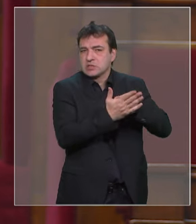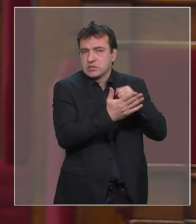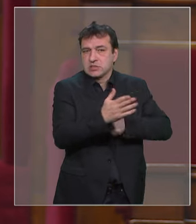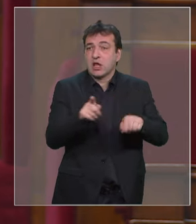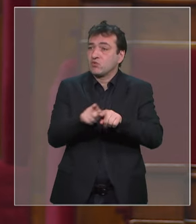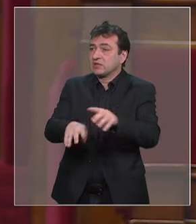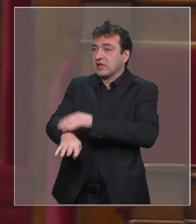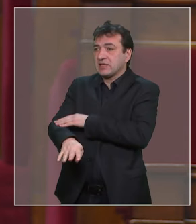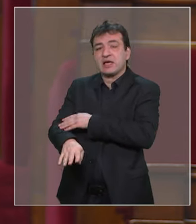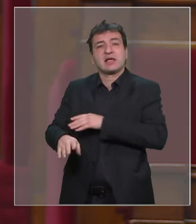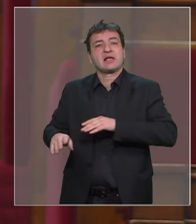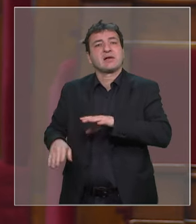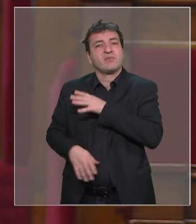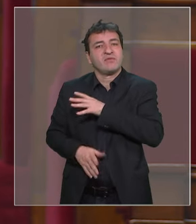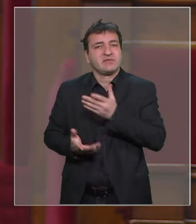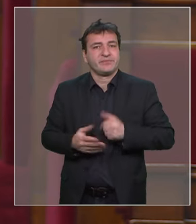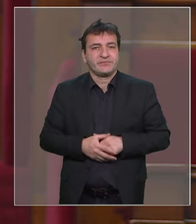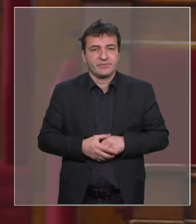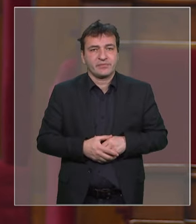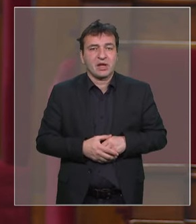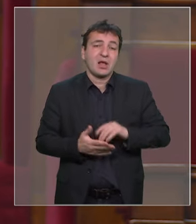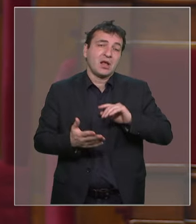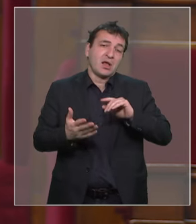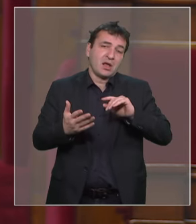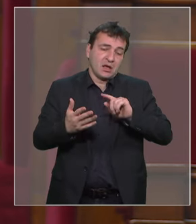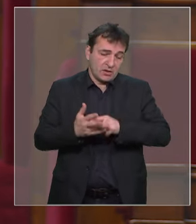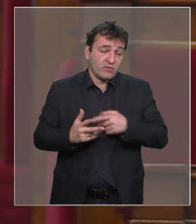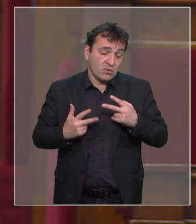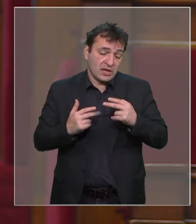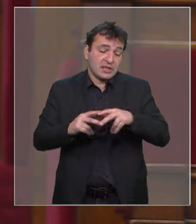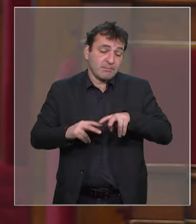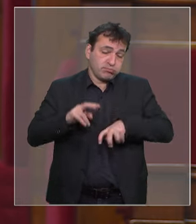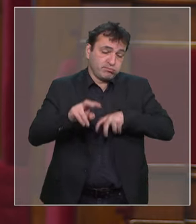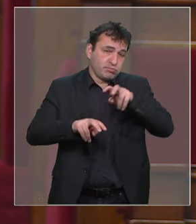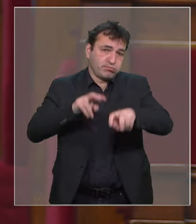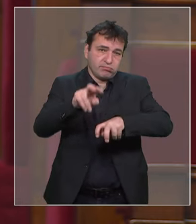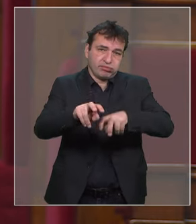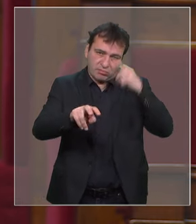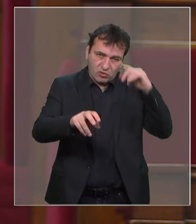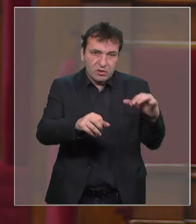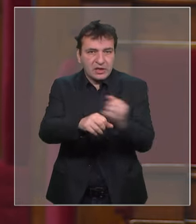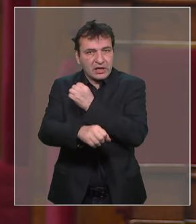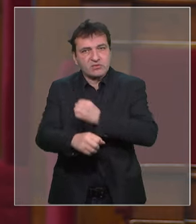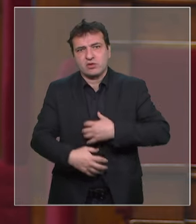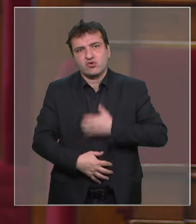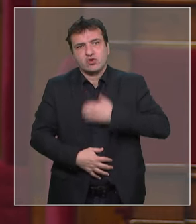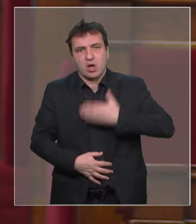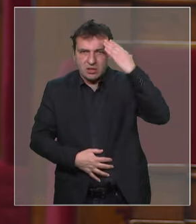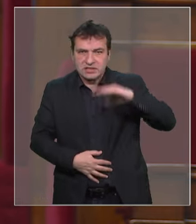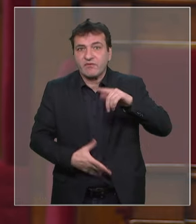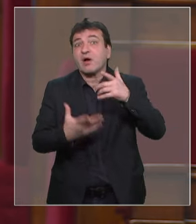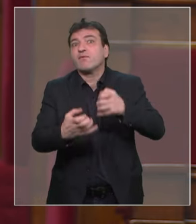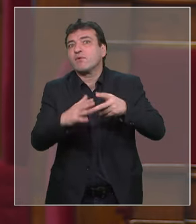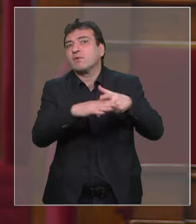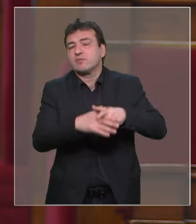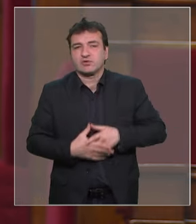lucidité, nous avons des obstacles à franchir pour gagner ce choc des savoirs que vous souhaitez initier. Certains de ces obstacles sont